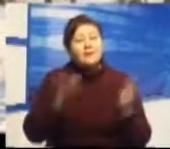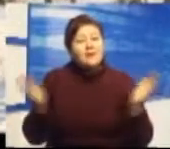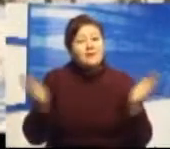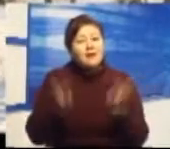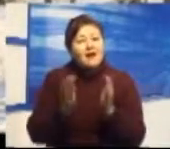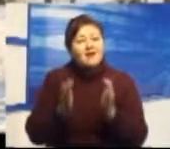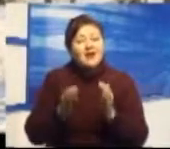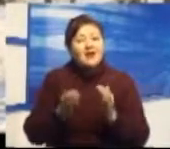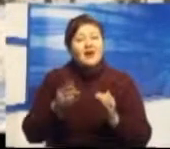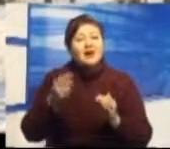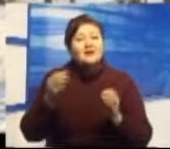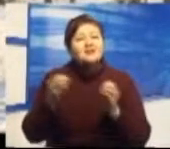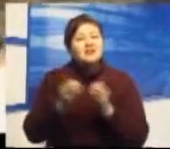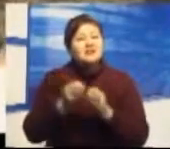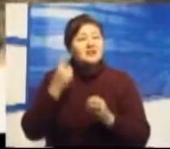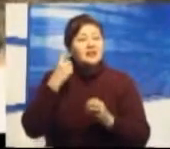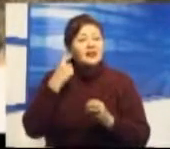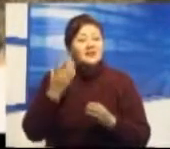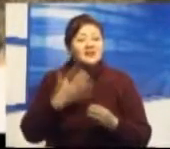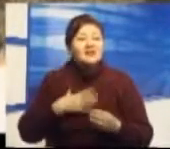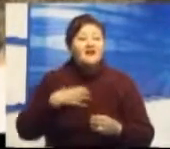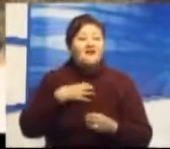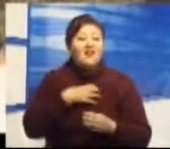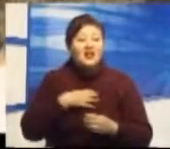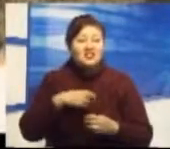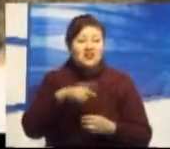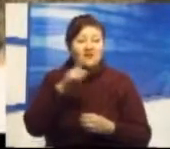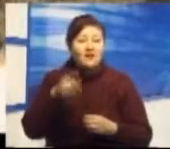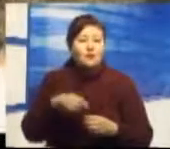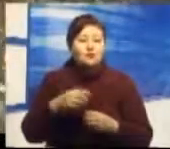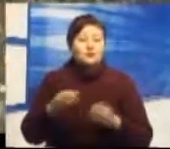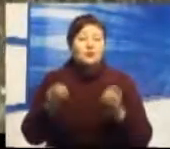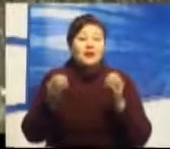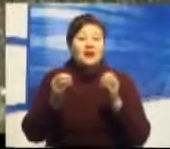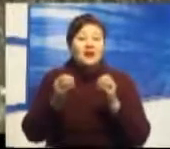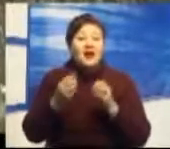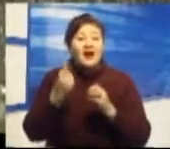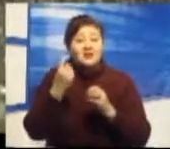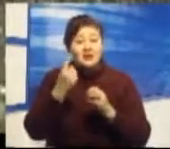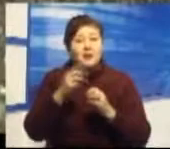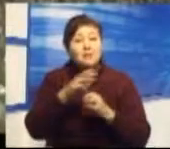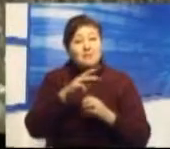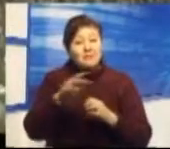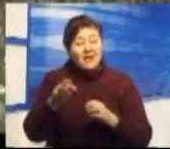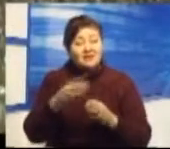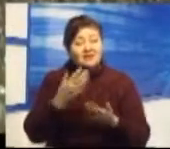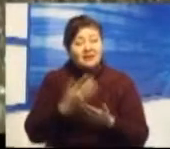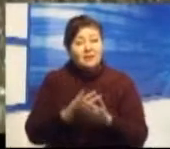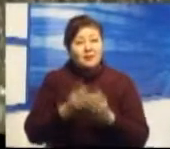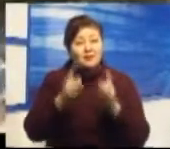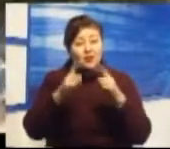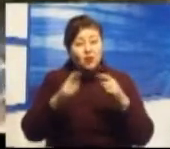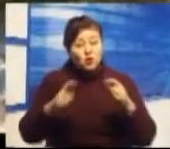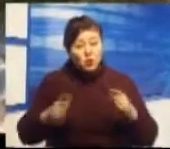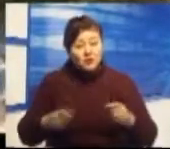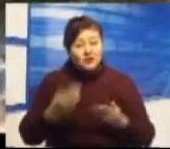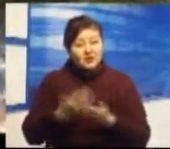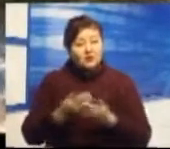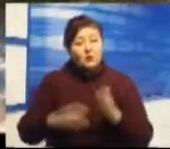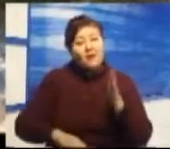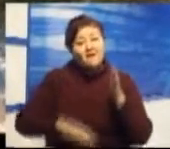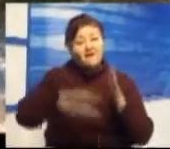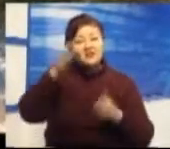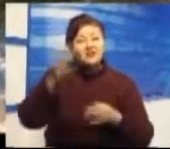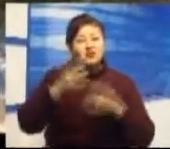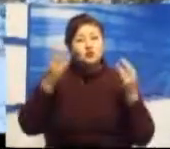орманды алқапты аялау аса маңызды дейді резерват қызметкерлері. Қылқан жапырақты ағаштарды кескендер заңмен қудаланады. Қылмыстық кодекске сәйкес